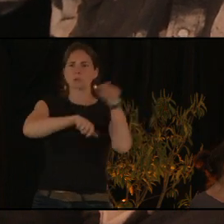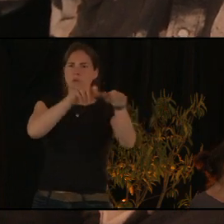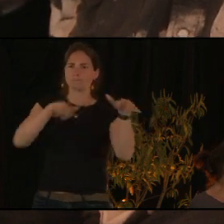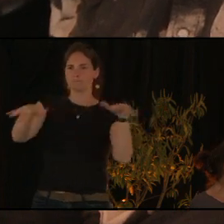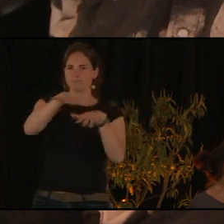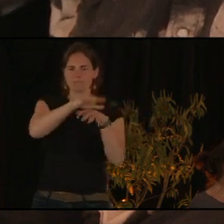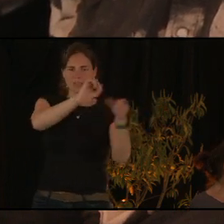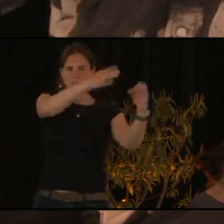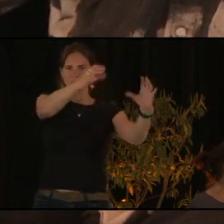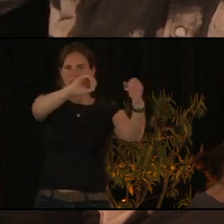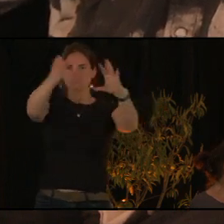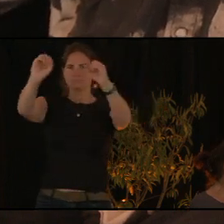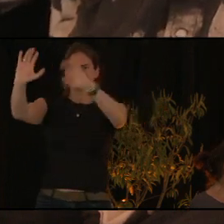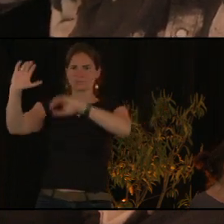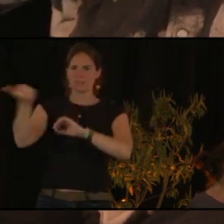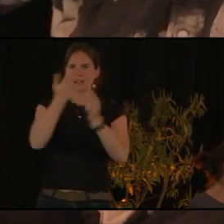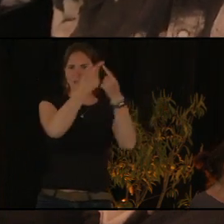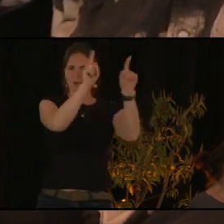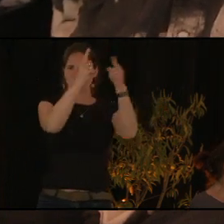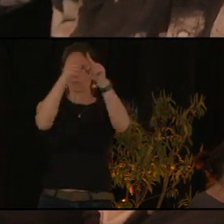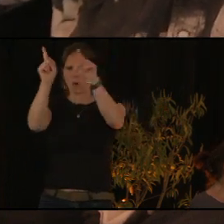Ah ouais, on rentre dans le dur, là.